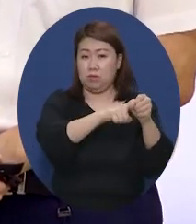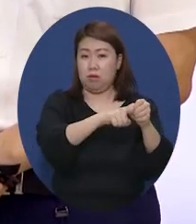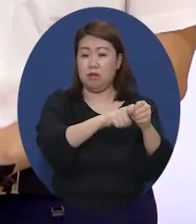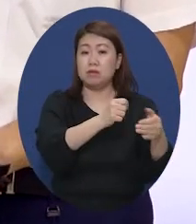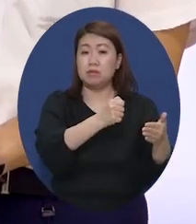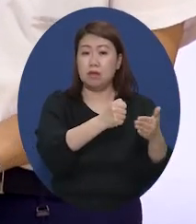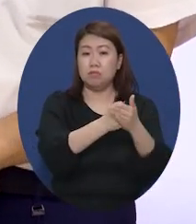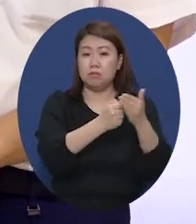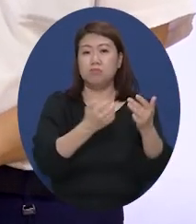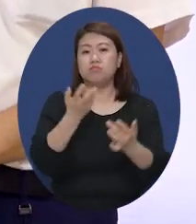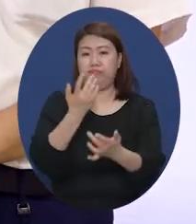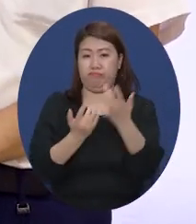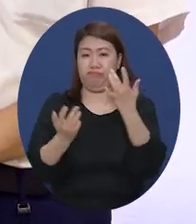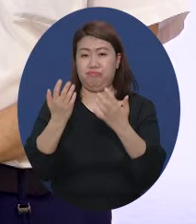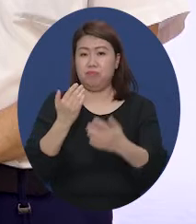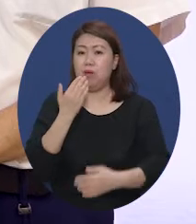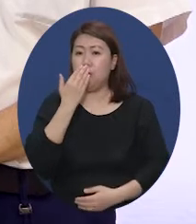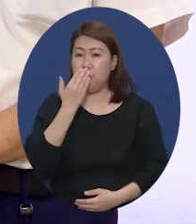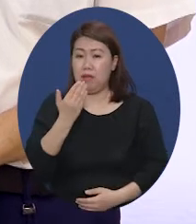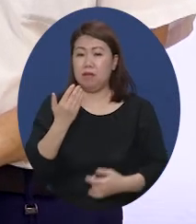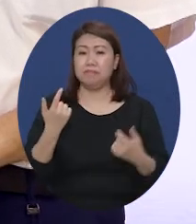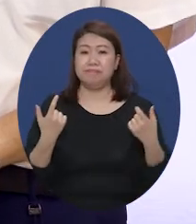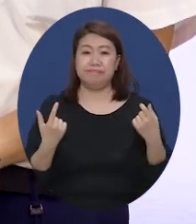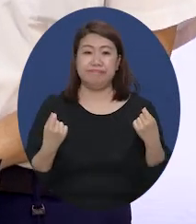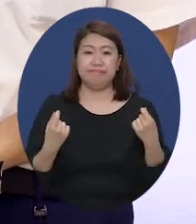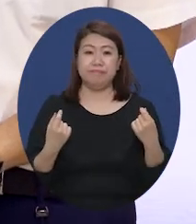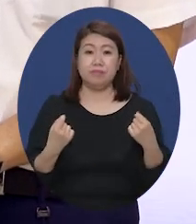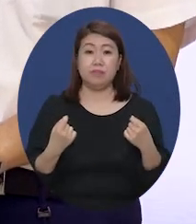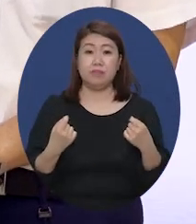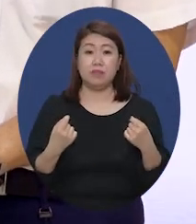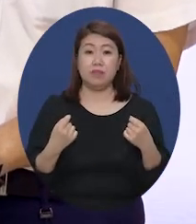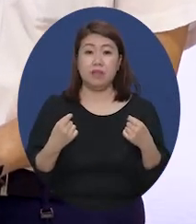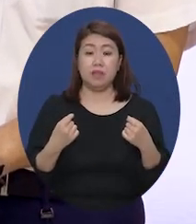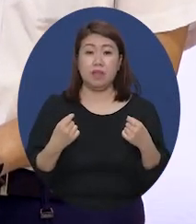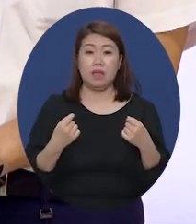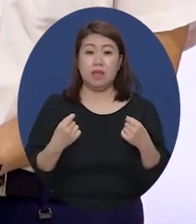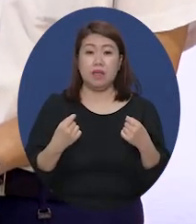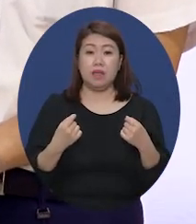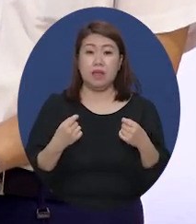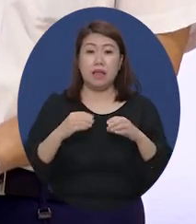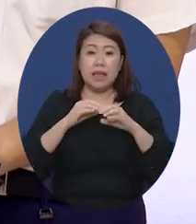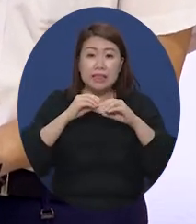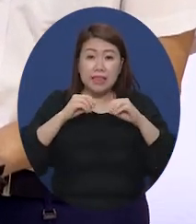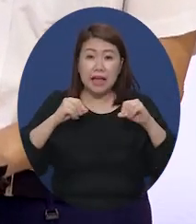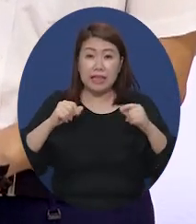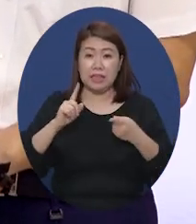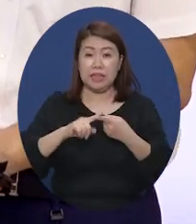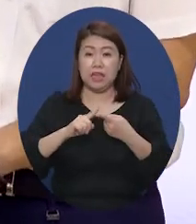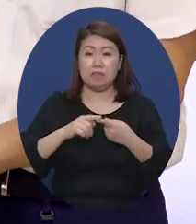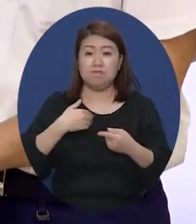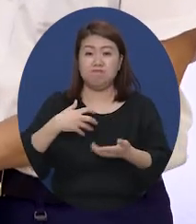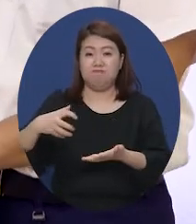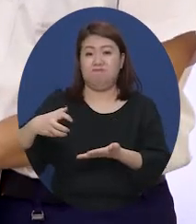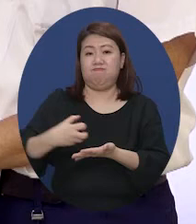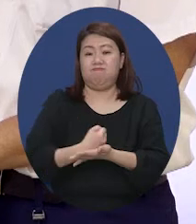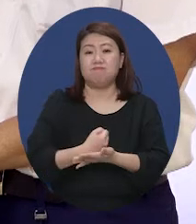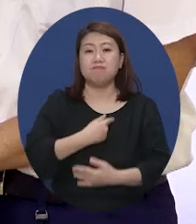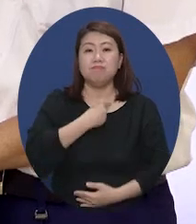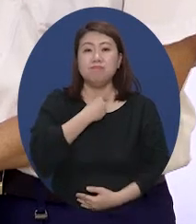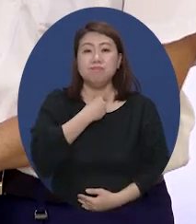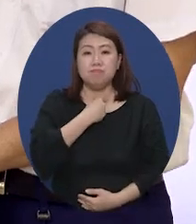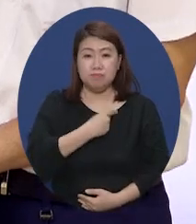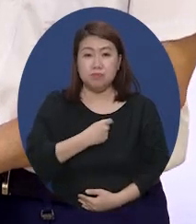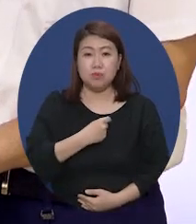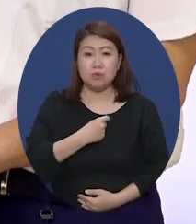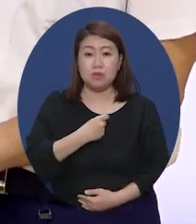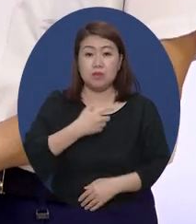보니까 산불이 늘어날 수밖에 없습니다. 개간을 한 다음에 그걸 자기 땅으로 등록을 하고